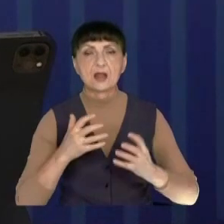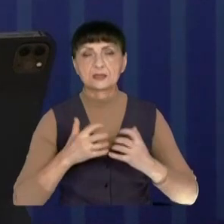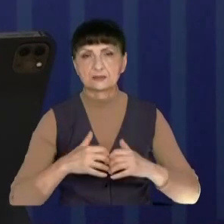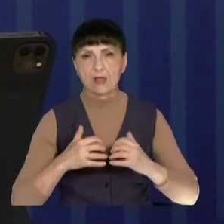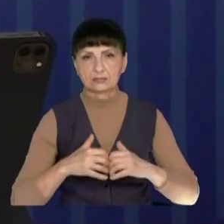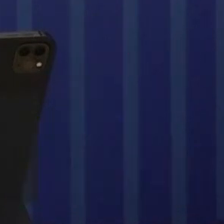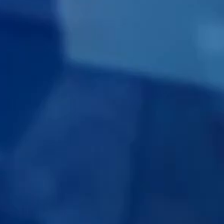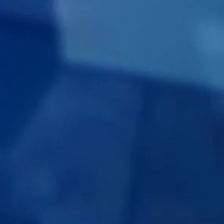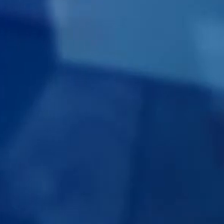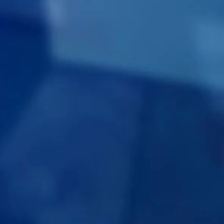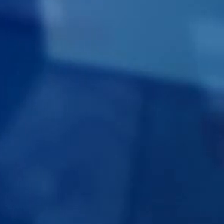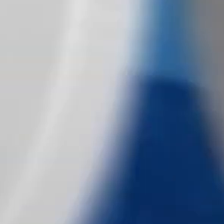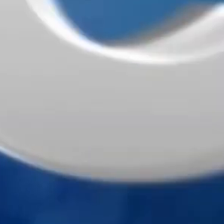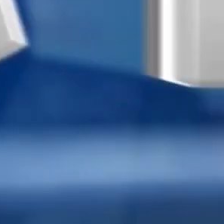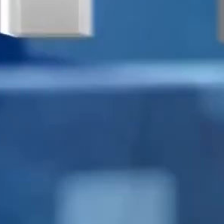данным.